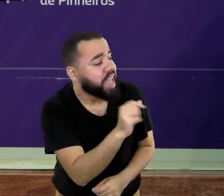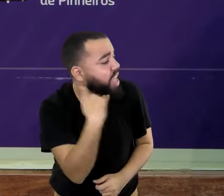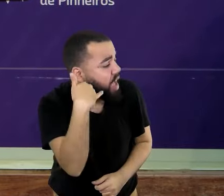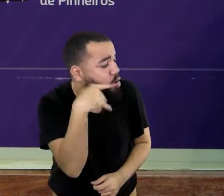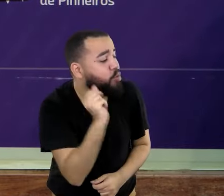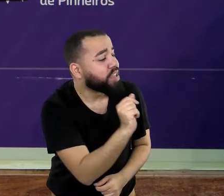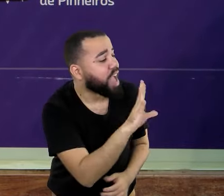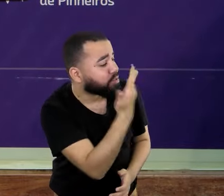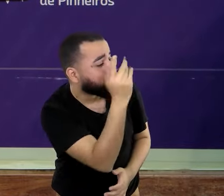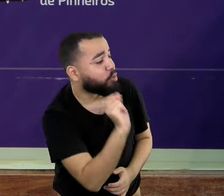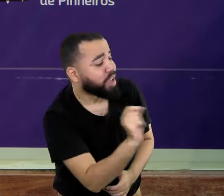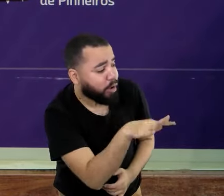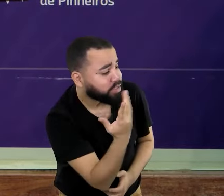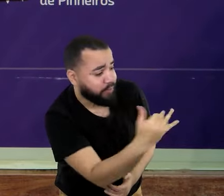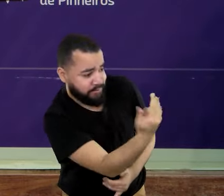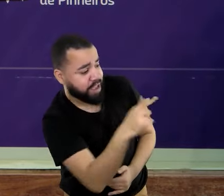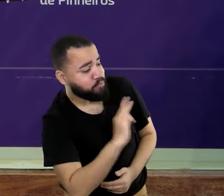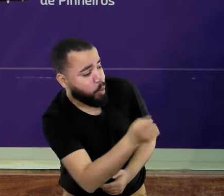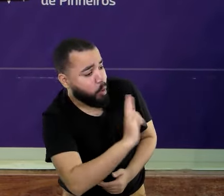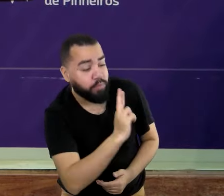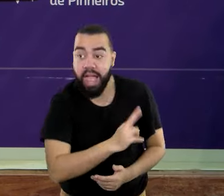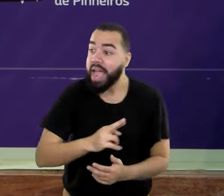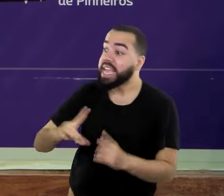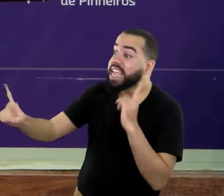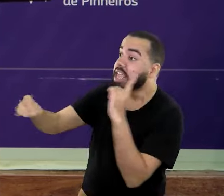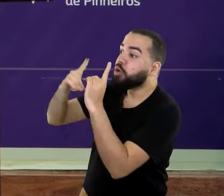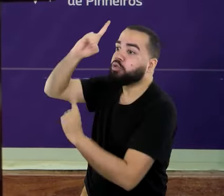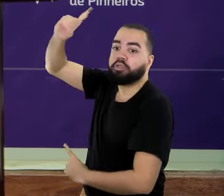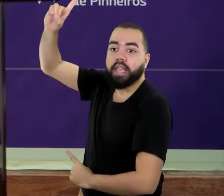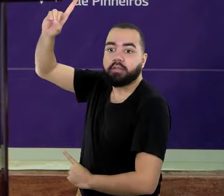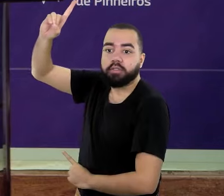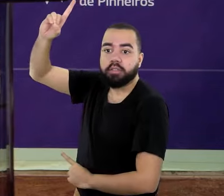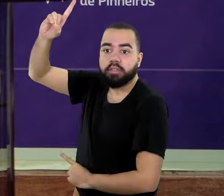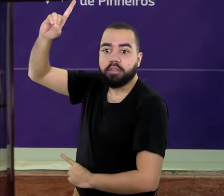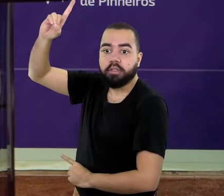aconteceu?" 하나님을 만났다는 거예요. Encontrou com Deus.